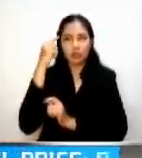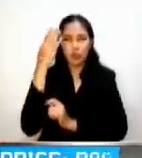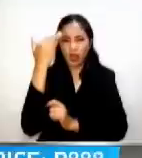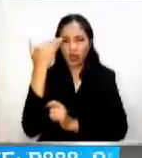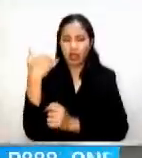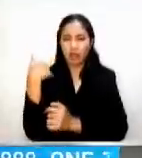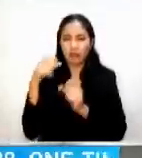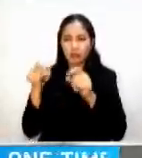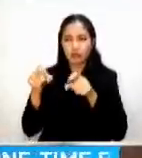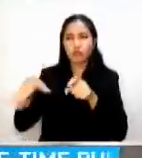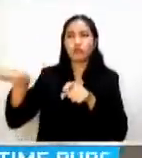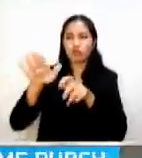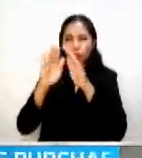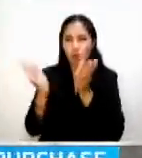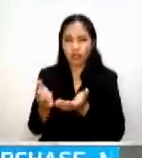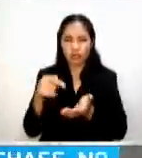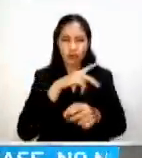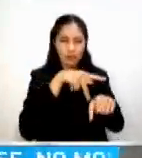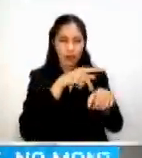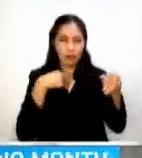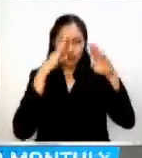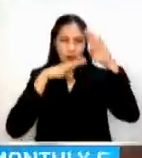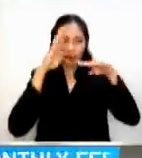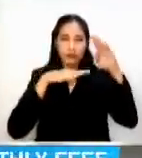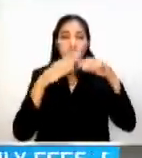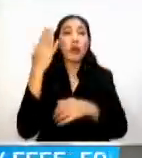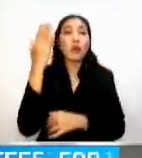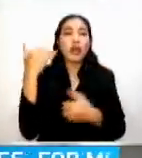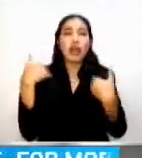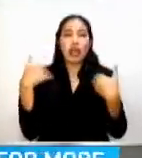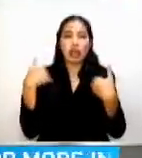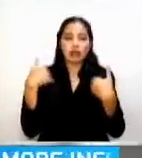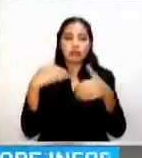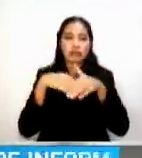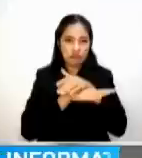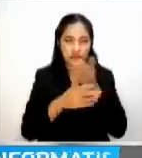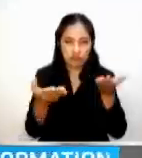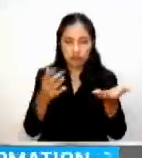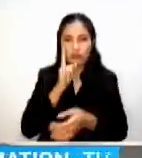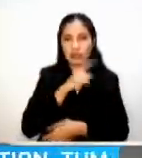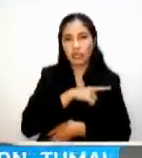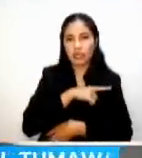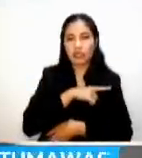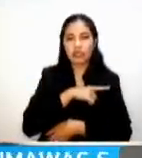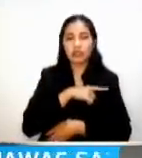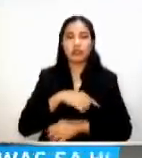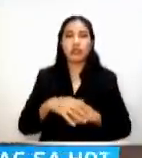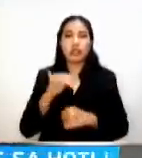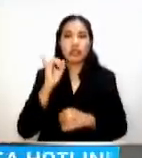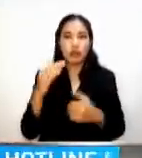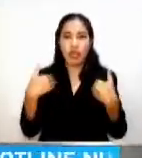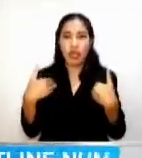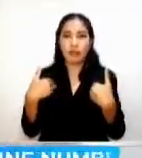problema? Because confirmed na pumasok dito ang fake, eh paano ngayon? Kung merong adverse effect yung fake, masisisi